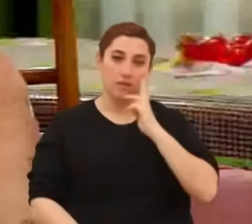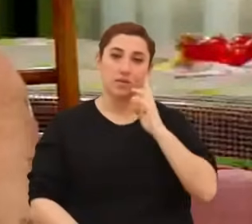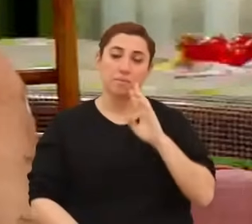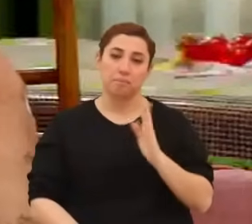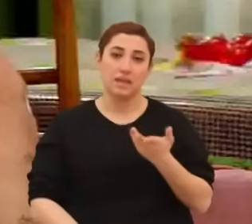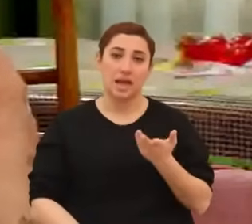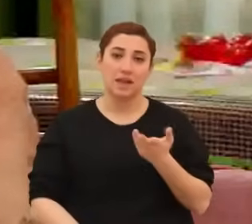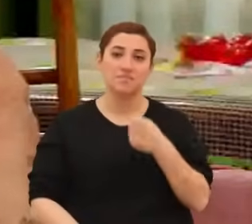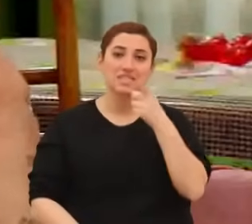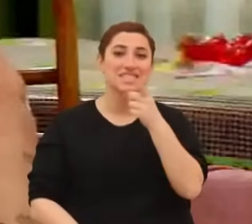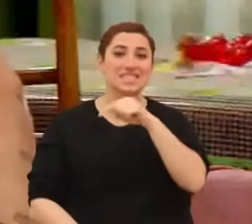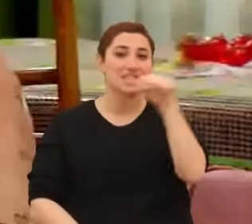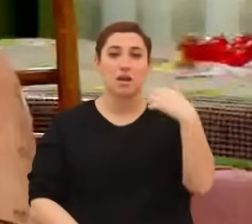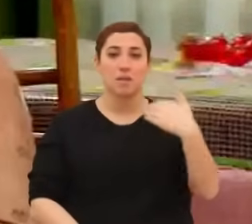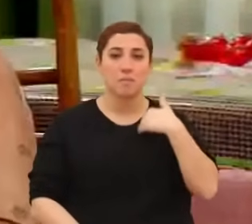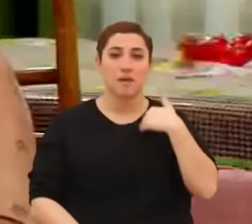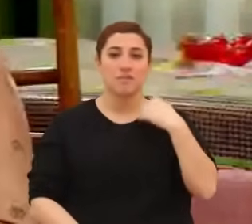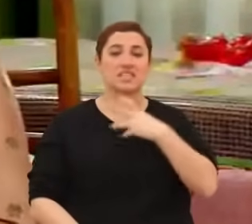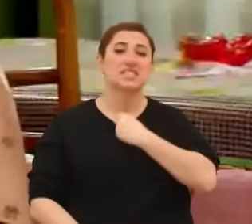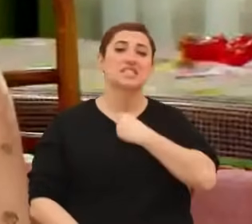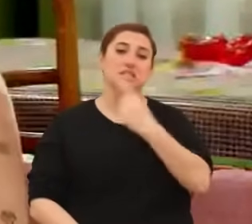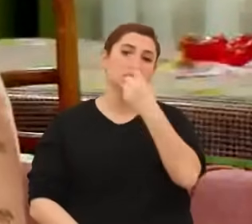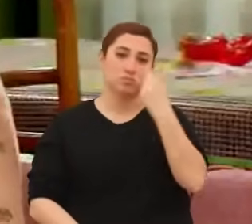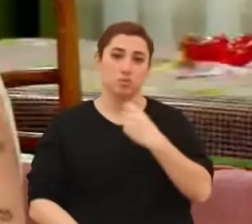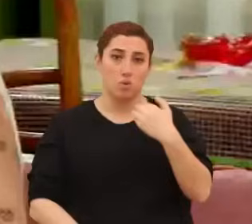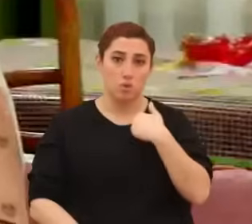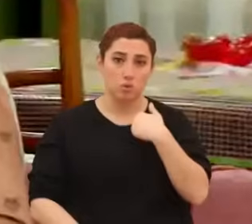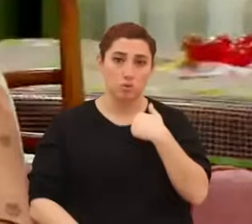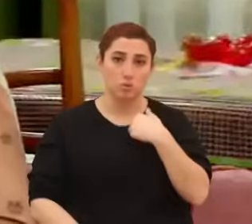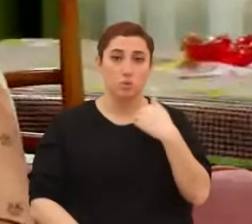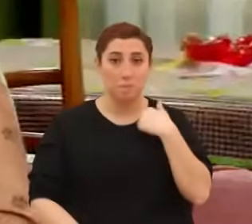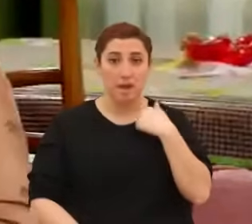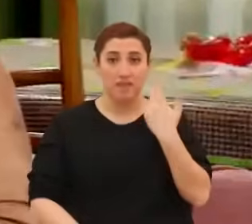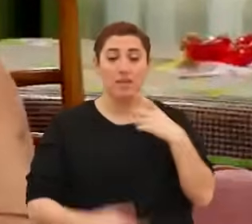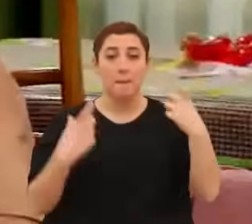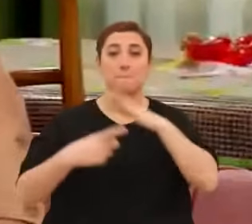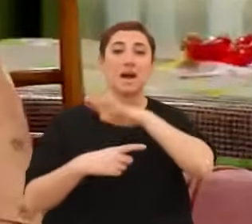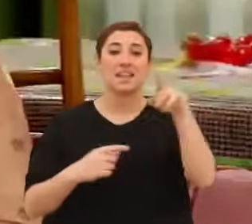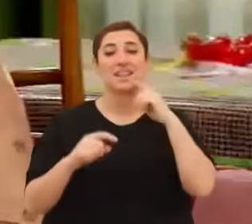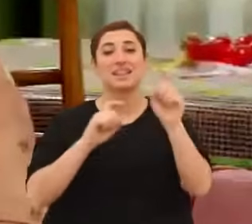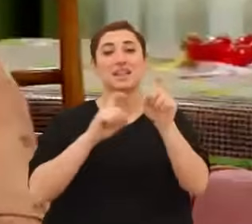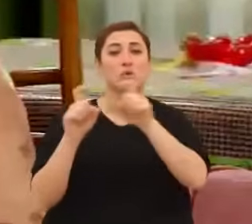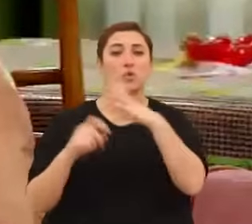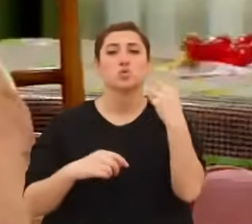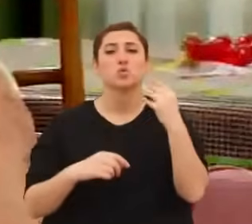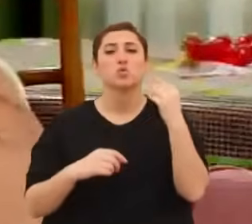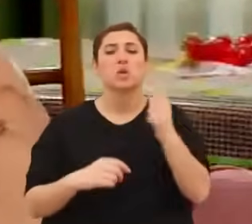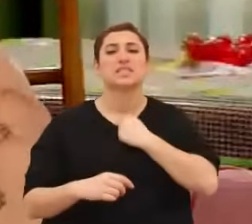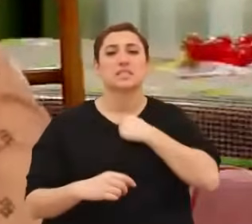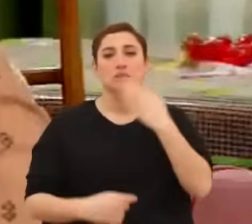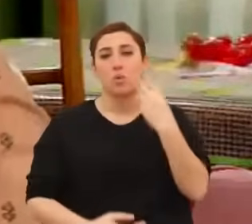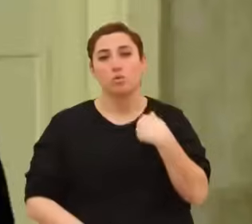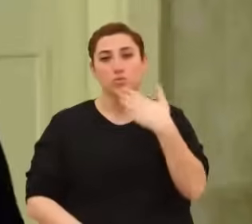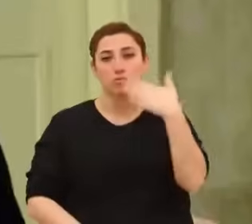Efendim yani sizler bana sıkıntımı sordunuz. Ben de mahalledeki dedikodudan çok fazla